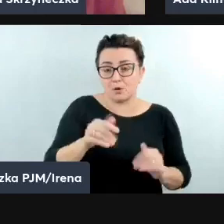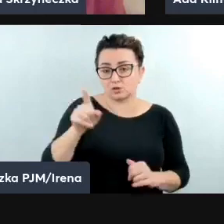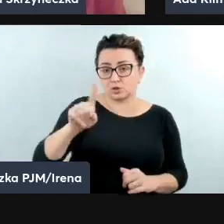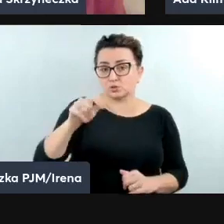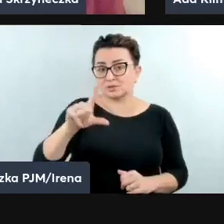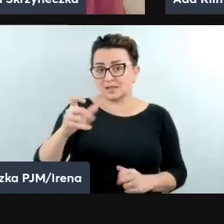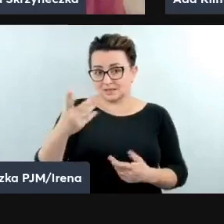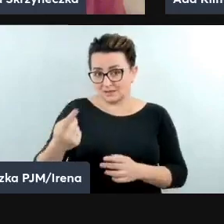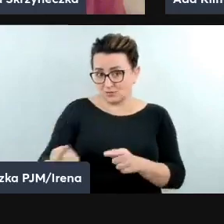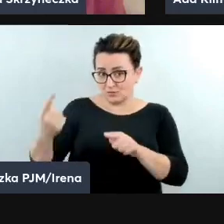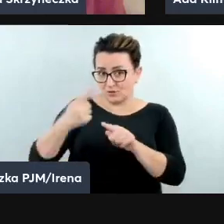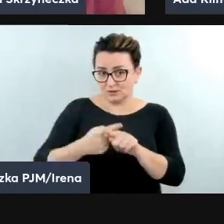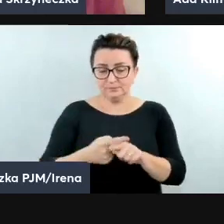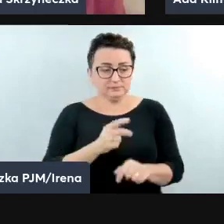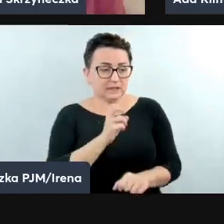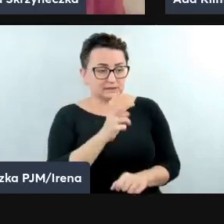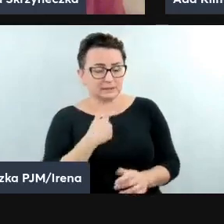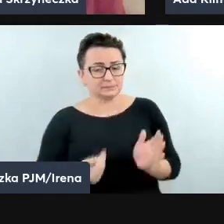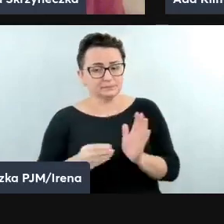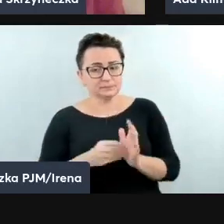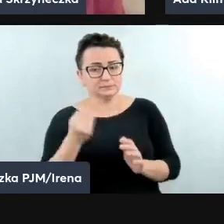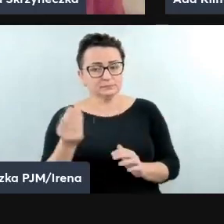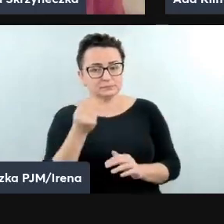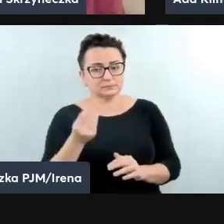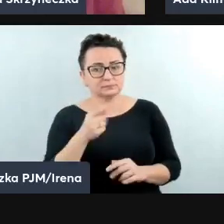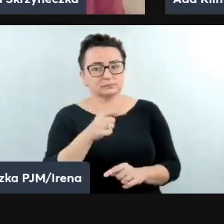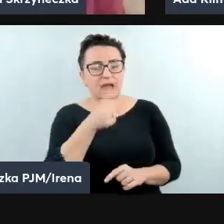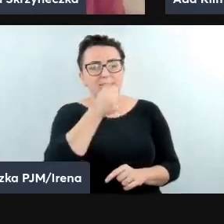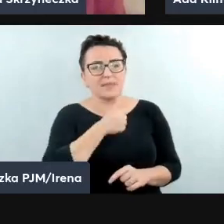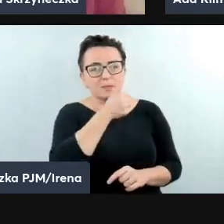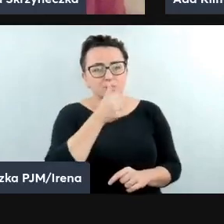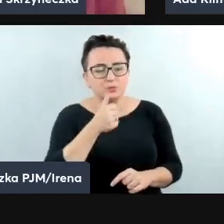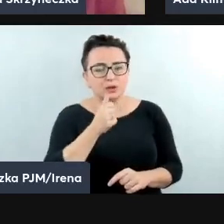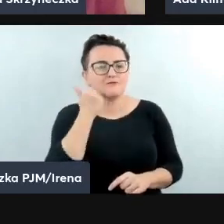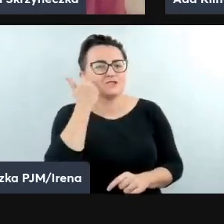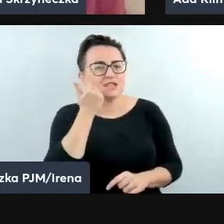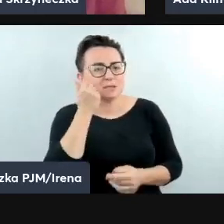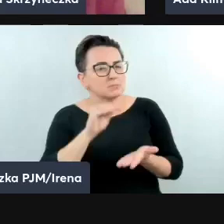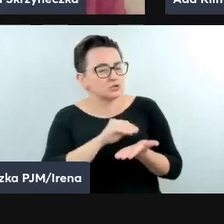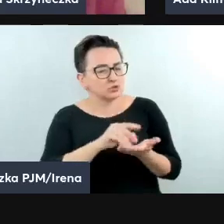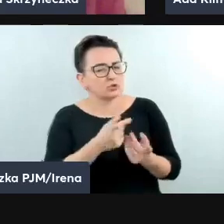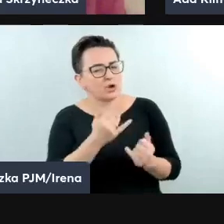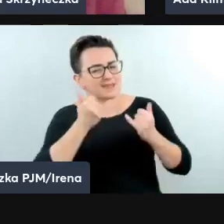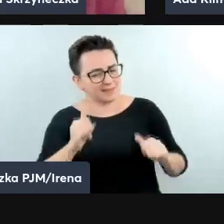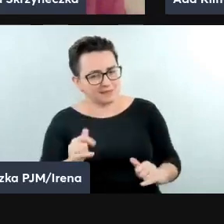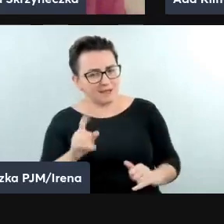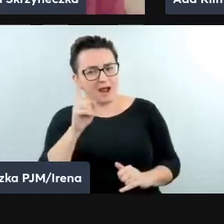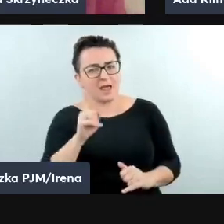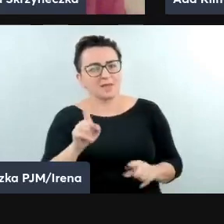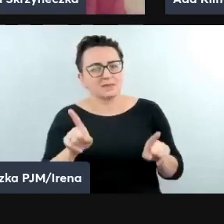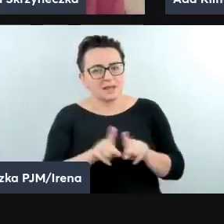wokół tabu i wstydu z miesiączką, to jest oczywiście trochę coś innego, ale też tutaj na przykład właśnie ten wstyd, jakieś takie doświadczenie przed